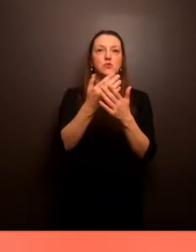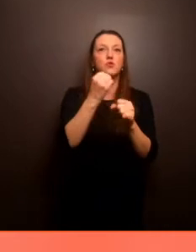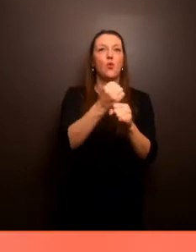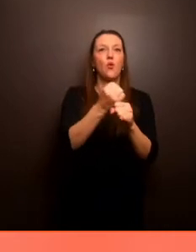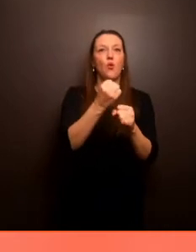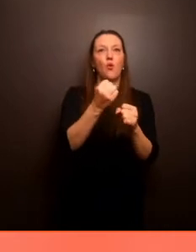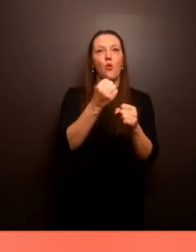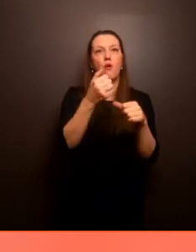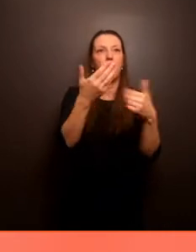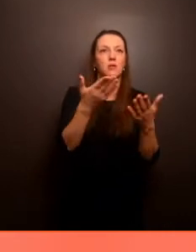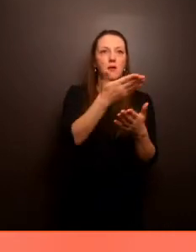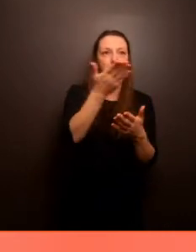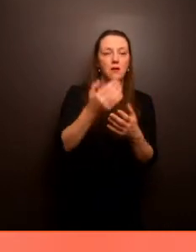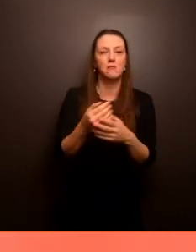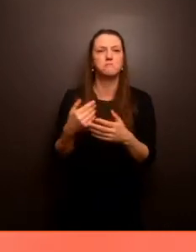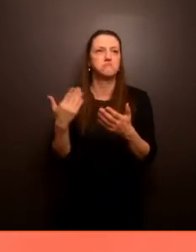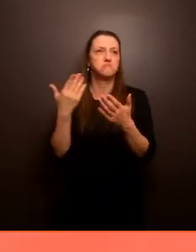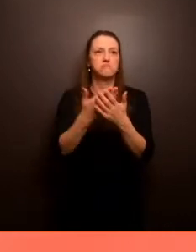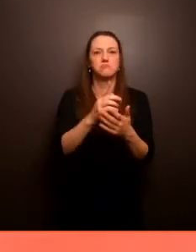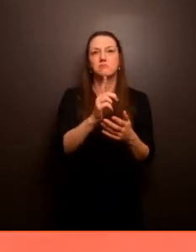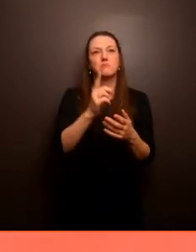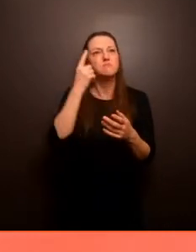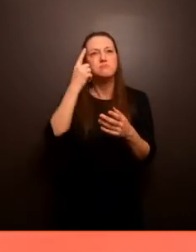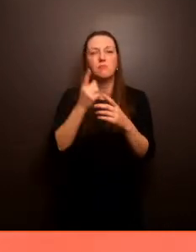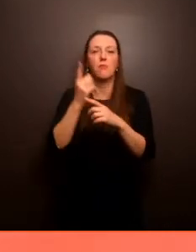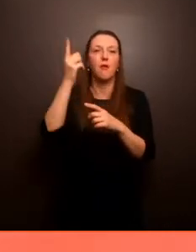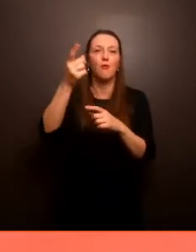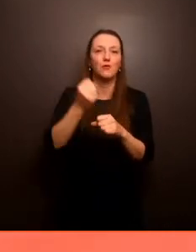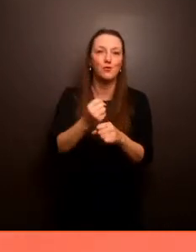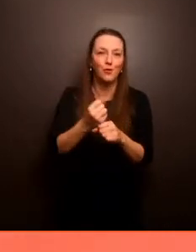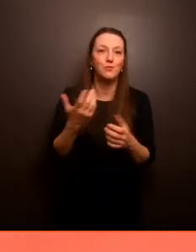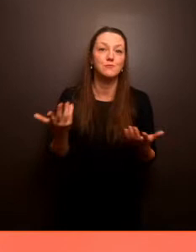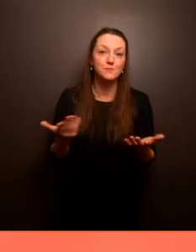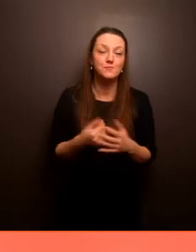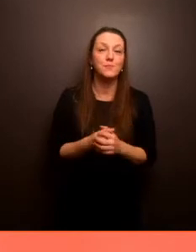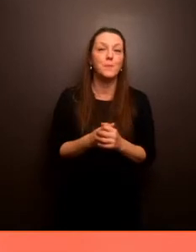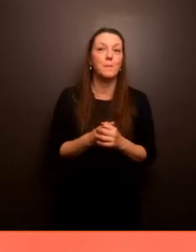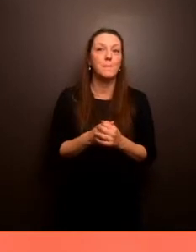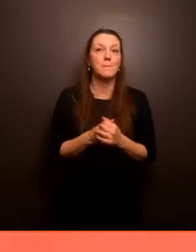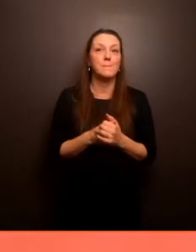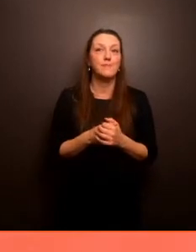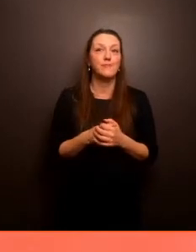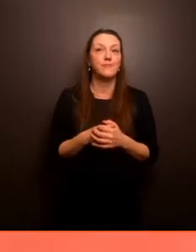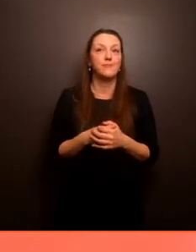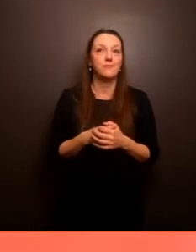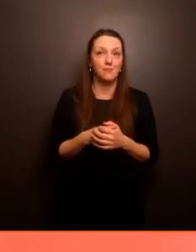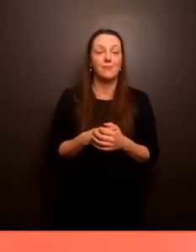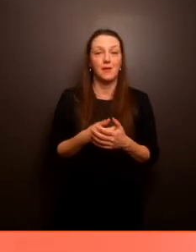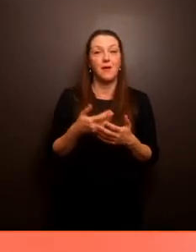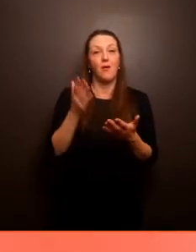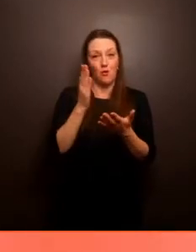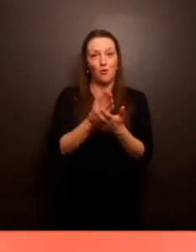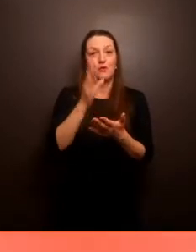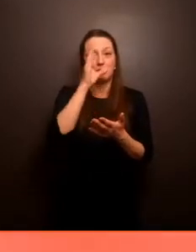minna? Mida te plaanite seoses kaugtööga? Ja kahjuks on tuua ka juba väga värskeid